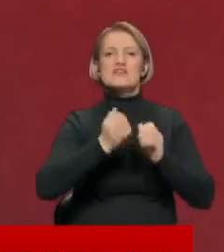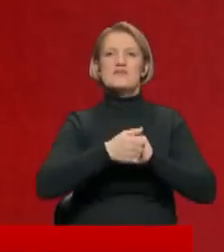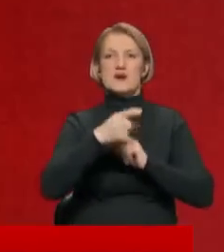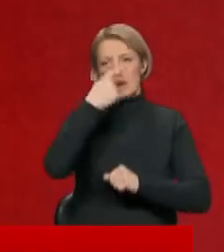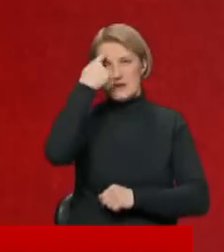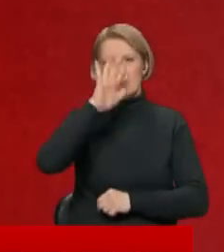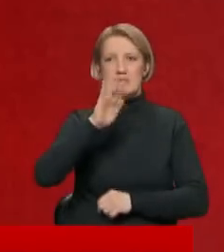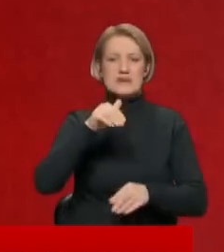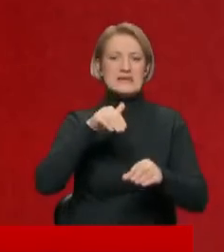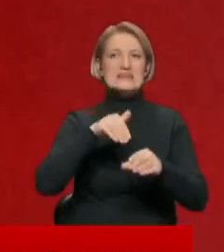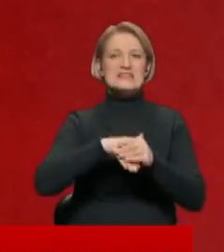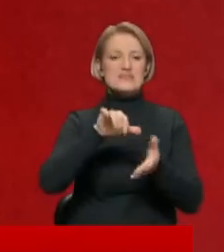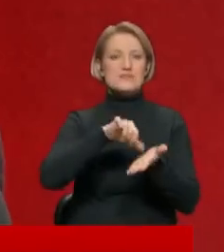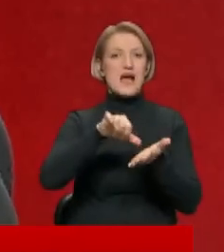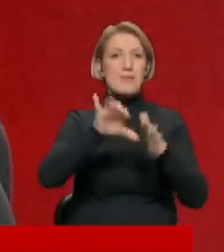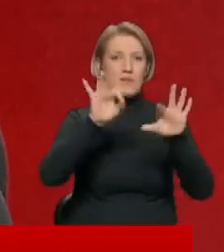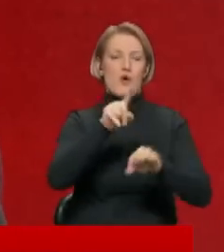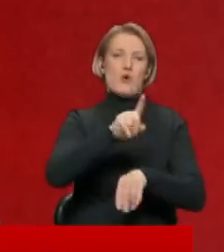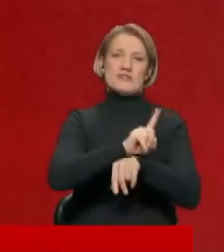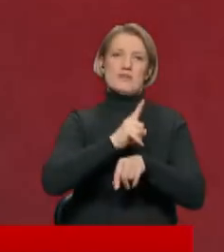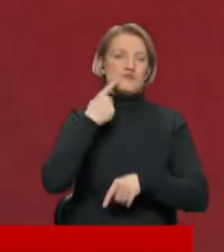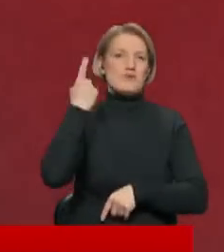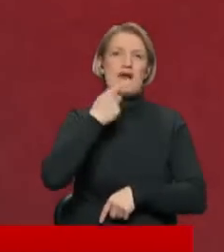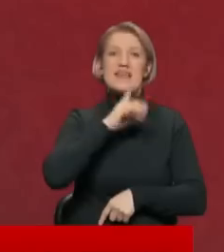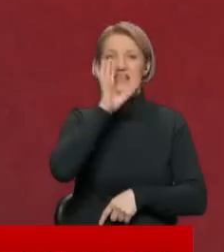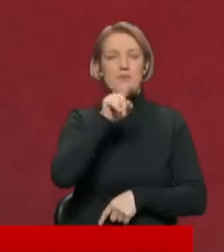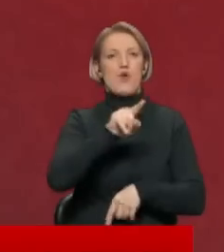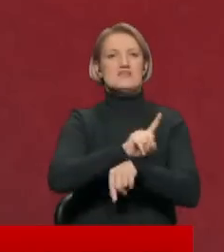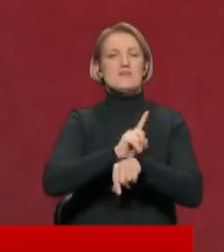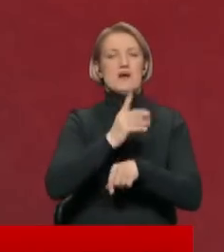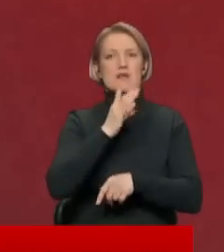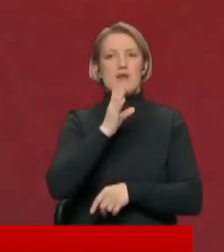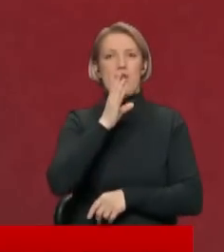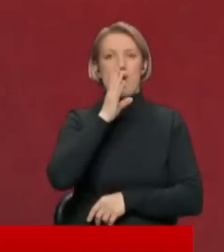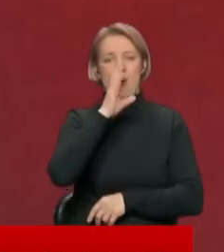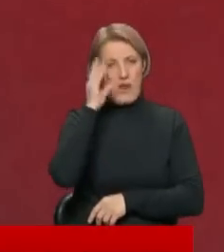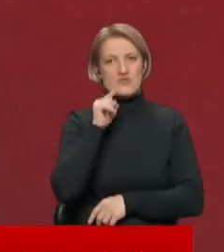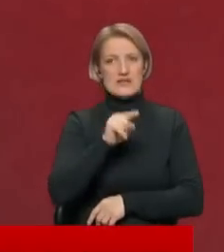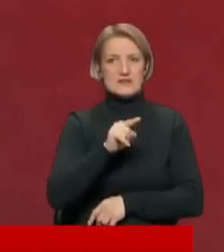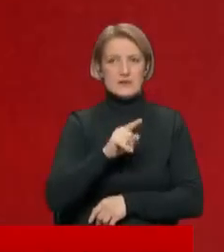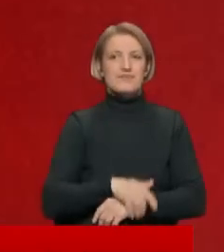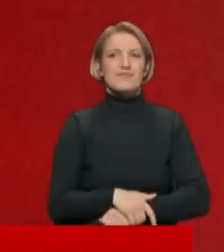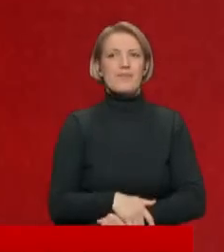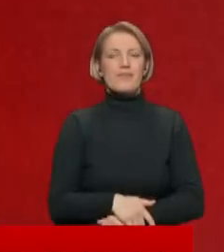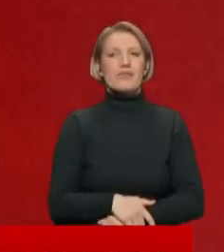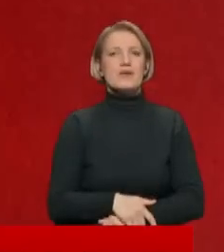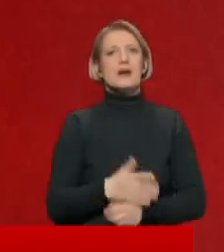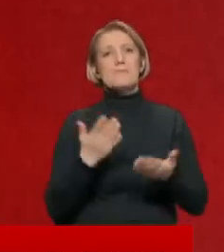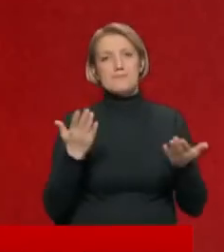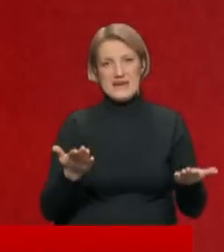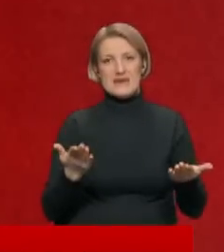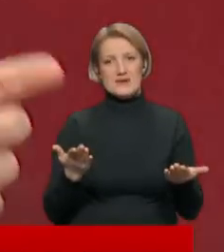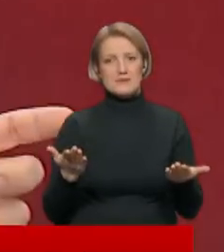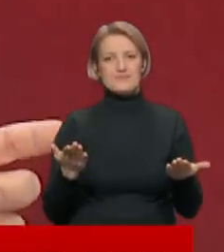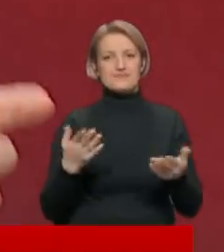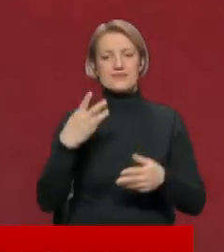muhtemeldir ki seçim takvimi başlayınca 5 ocaktan sonra seçim takvimine başlayınca öğreneceğiz diyorsunuz Peki